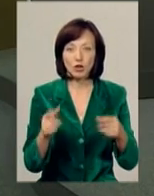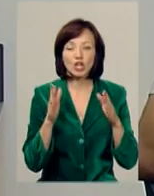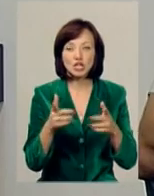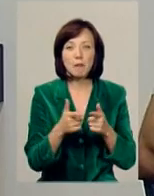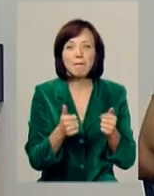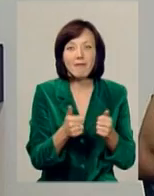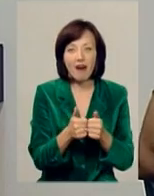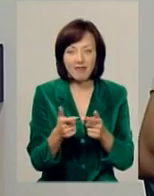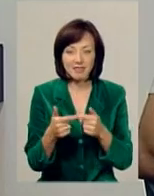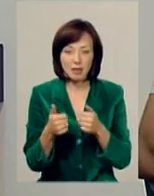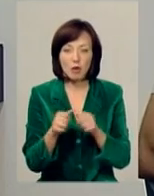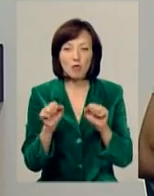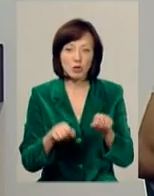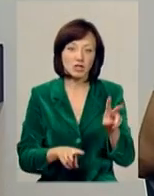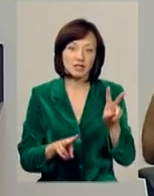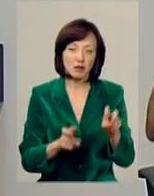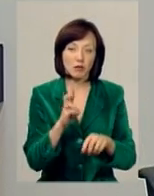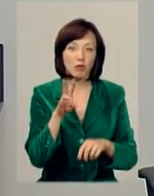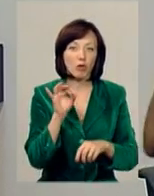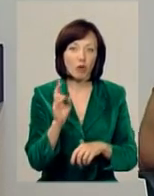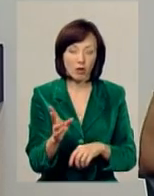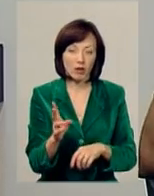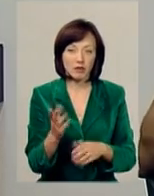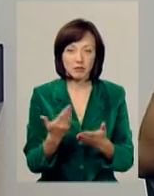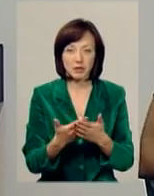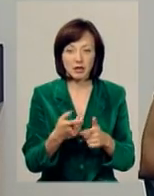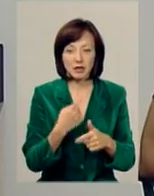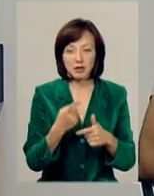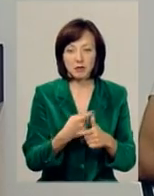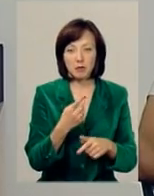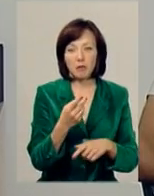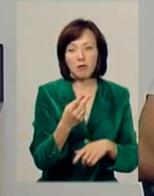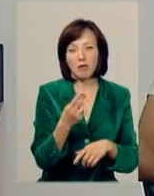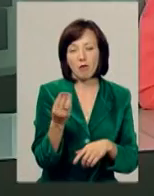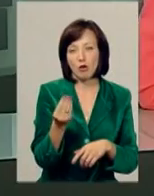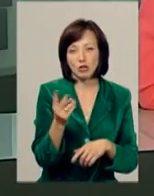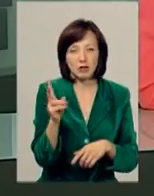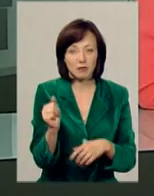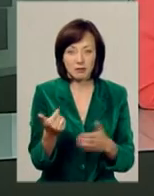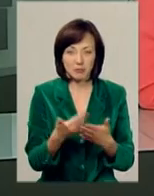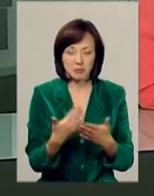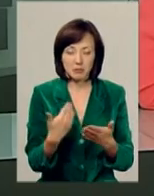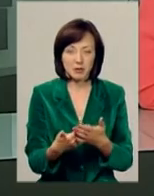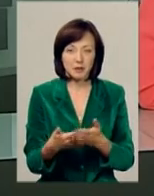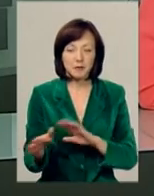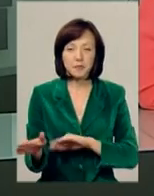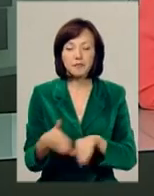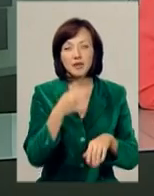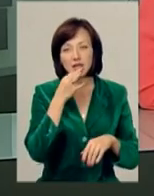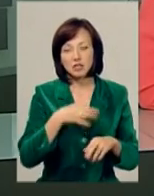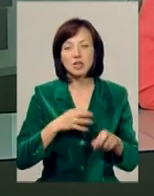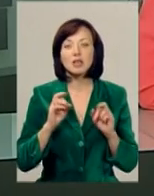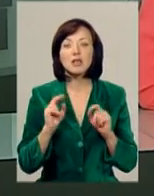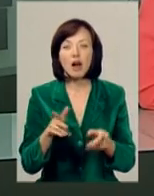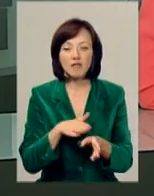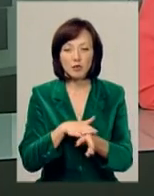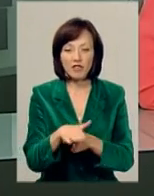партії хоча партія сама може називатись блок імені от як Блок Петра Порошенка наприклад Скажіть будь ласка яким чином будуть